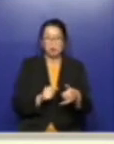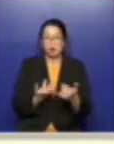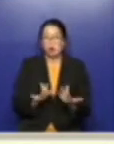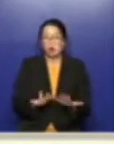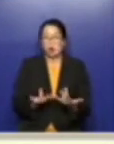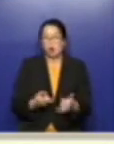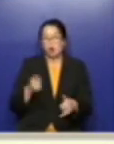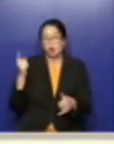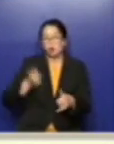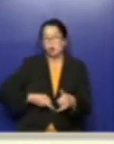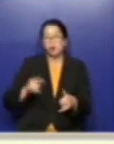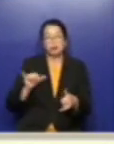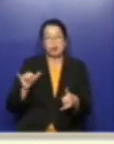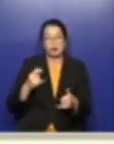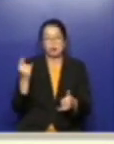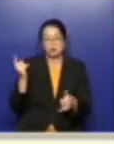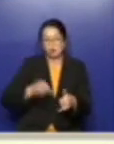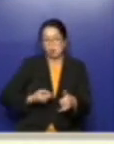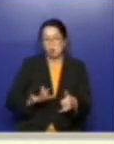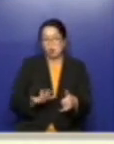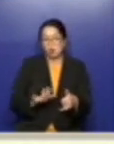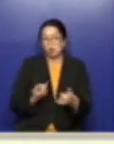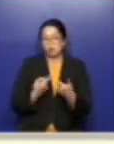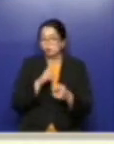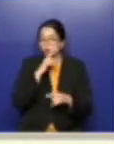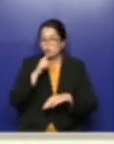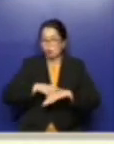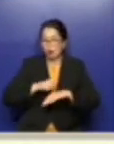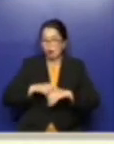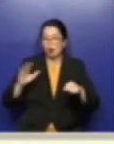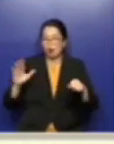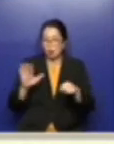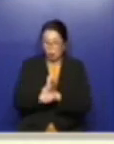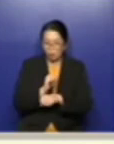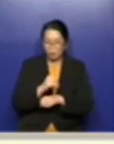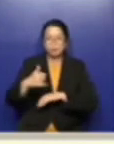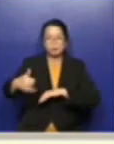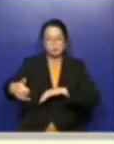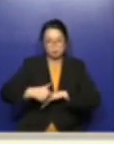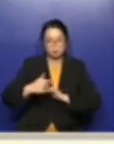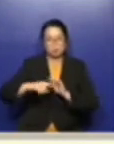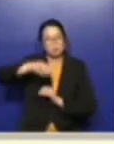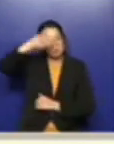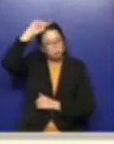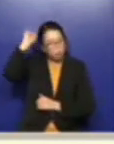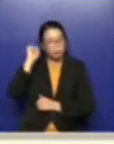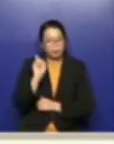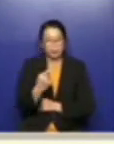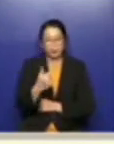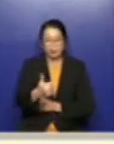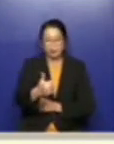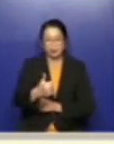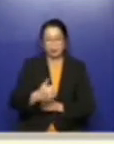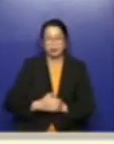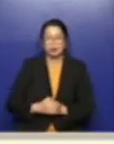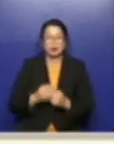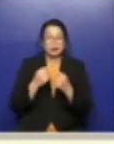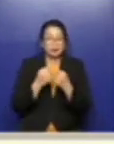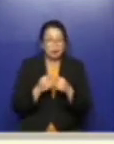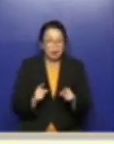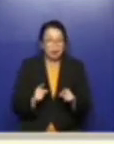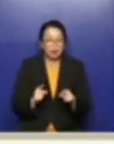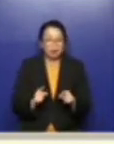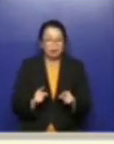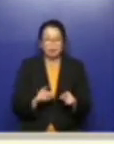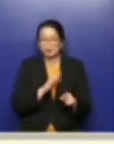าหรือพ้นระยะเวลาในการรอลงอาญาสามารถเข้าบวชได้ในพระพุทธศาสนาได้เว้นแต่